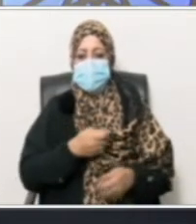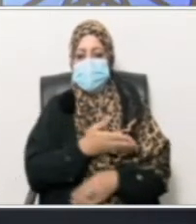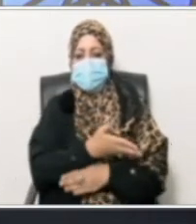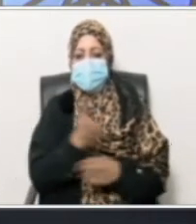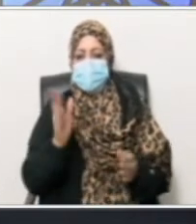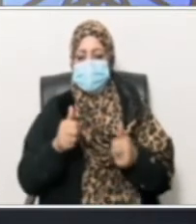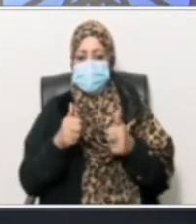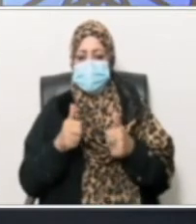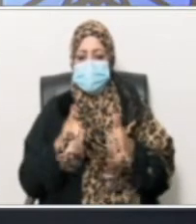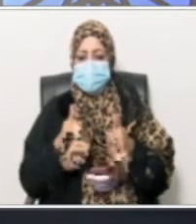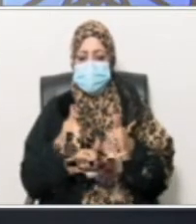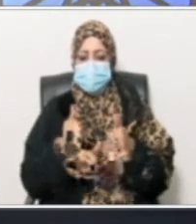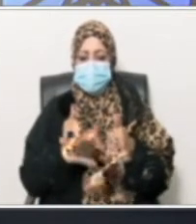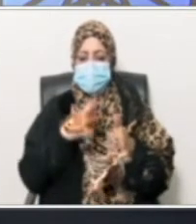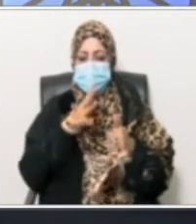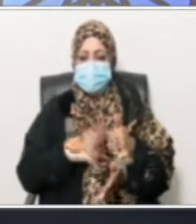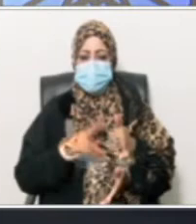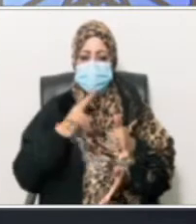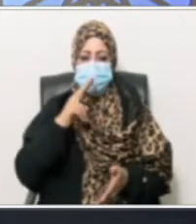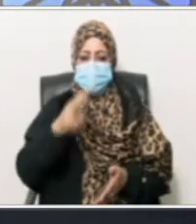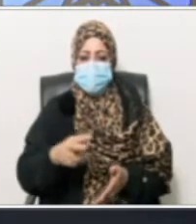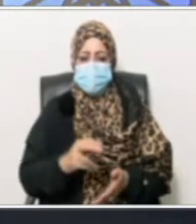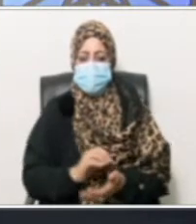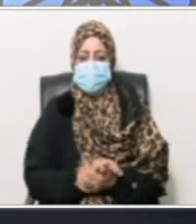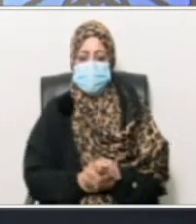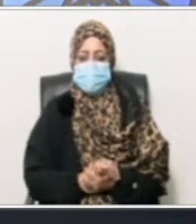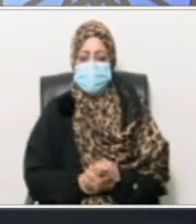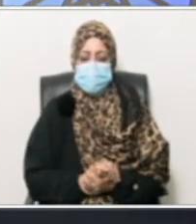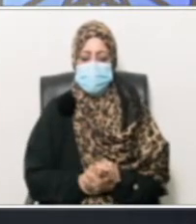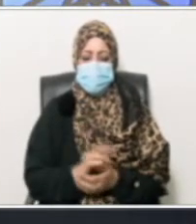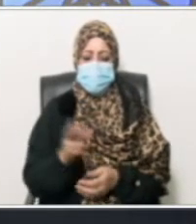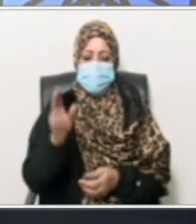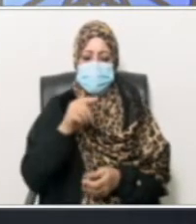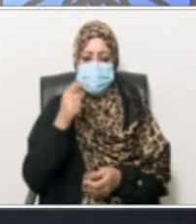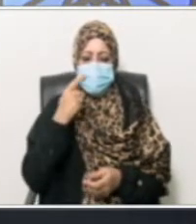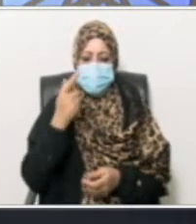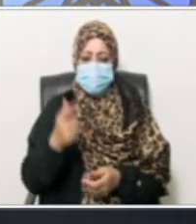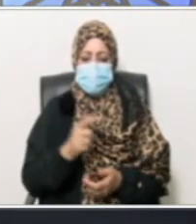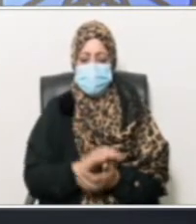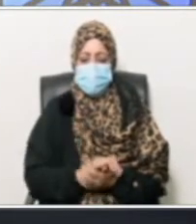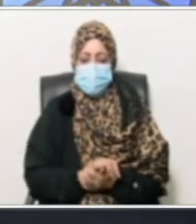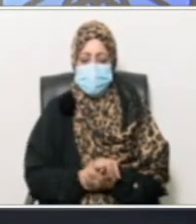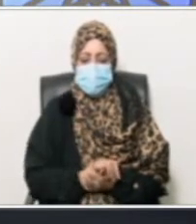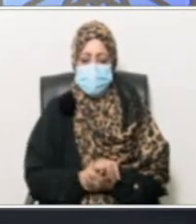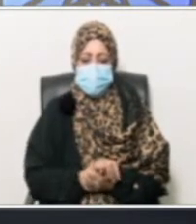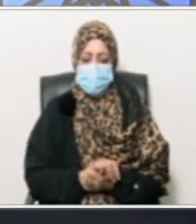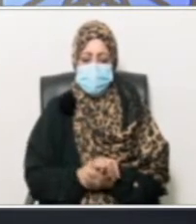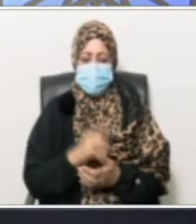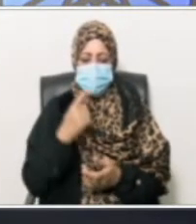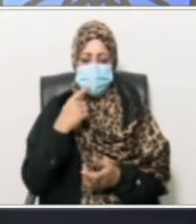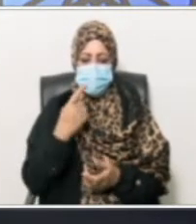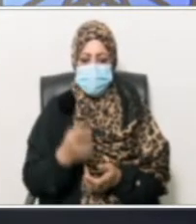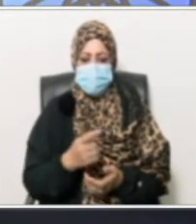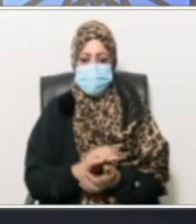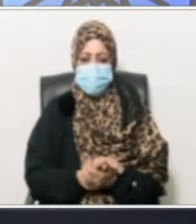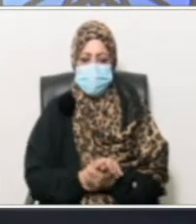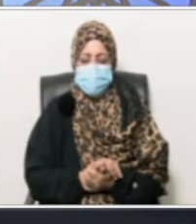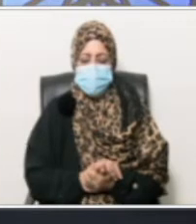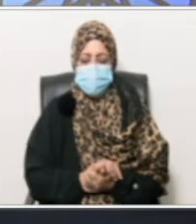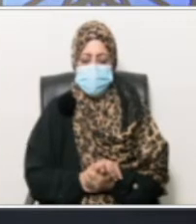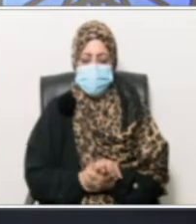وأمس مدارين هذا نتاع الأحياء اليوم القصر يعني تاع المساجين.